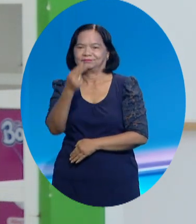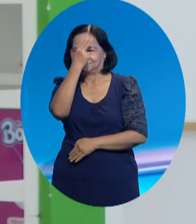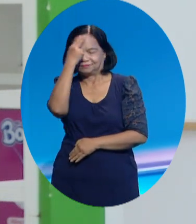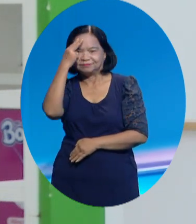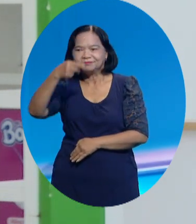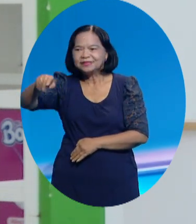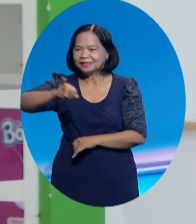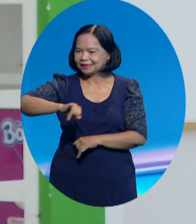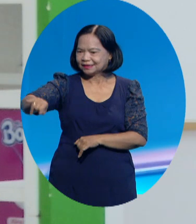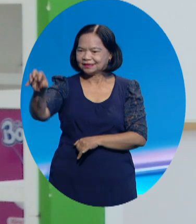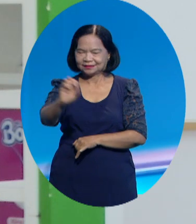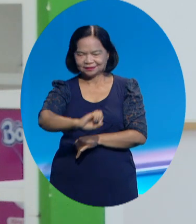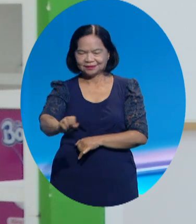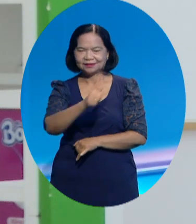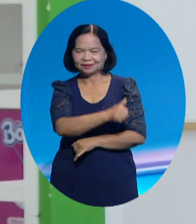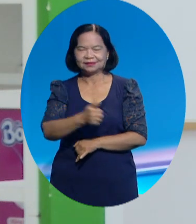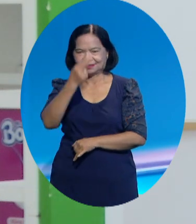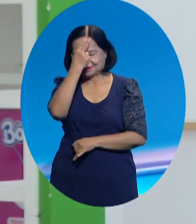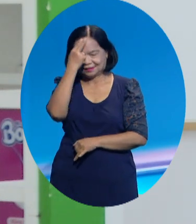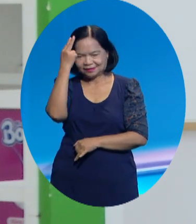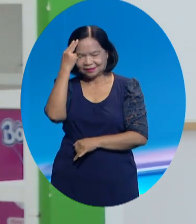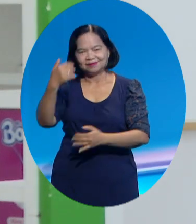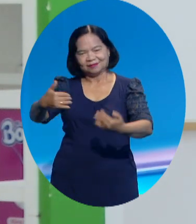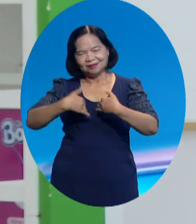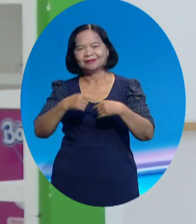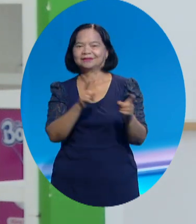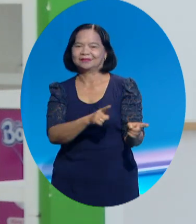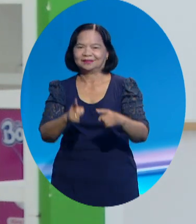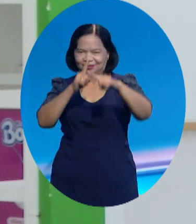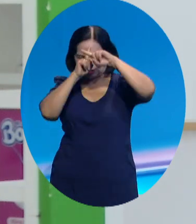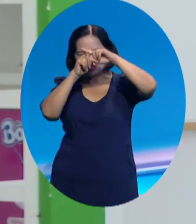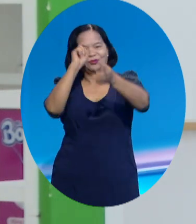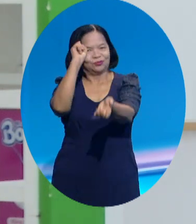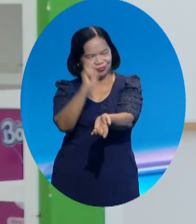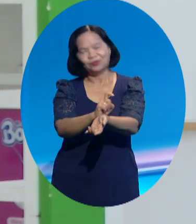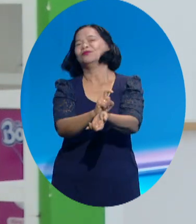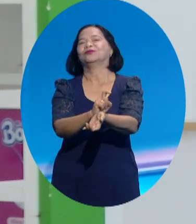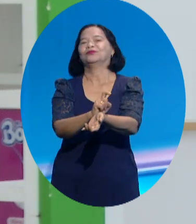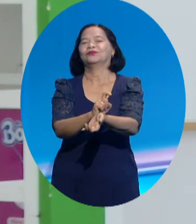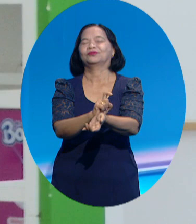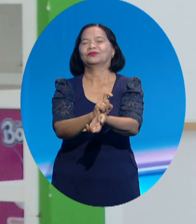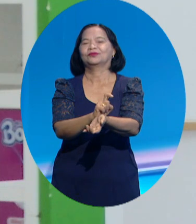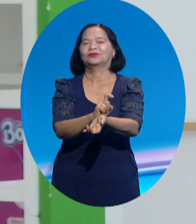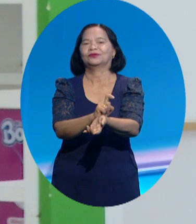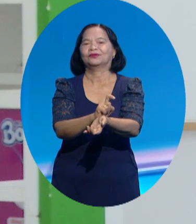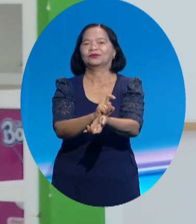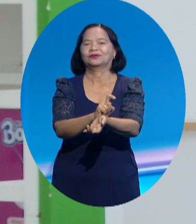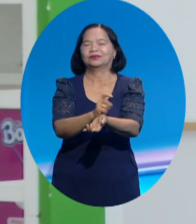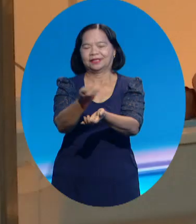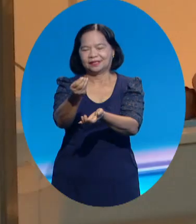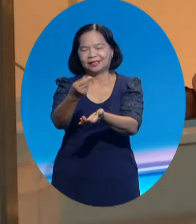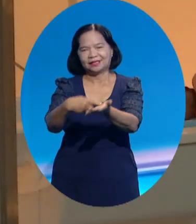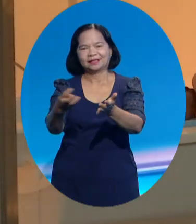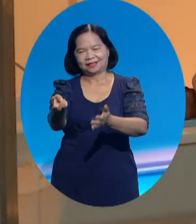xa và đảm bảo người dân Long An có thể tận hưởng các dịch vụ y tế đầy đủ tại địa phương với cái chi phí hợp